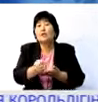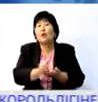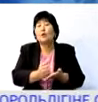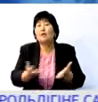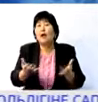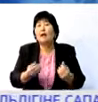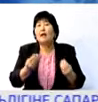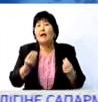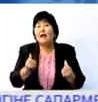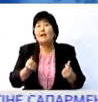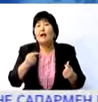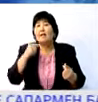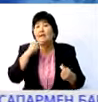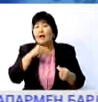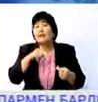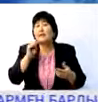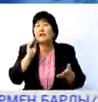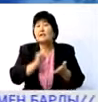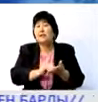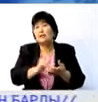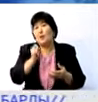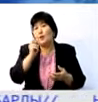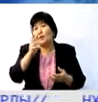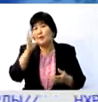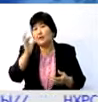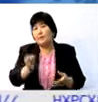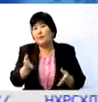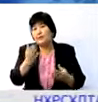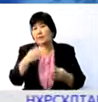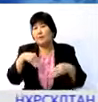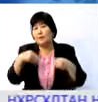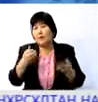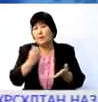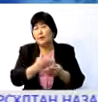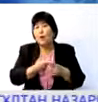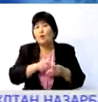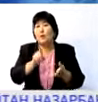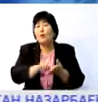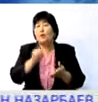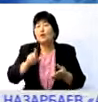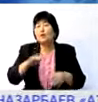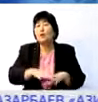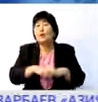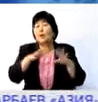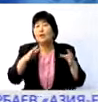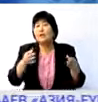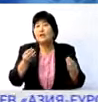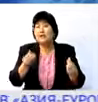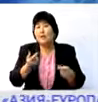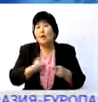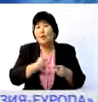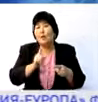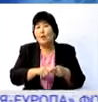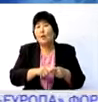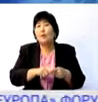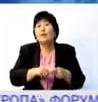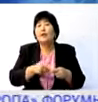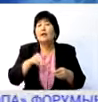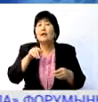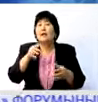алынған қаржы нарықтық ставка бойынша 12% беріліп отыр. Бұл зейнеткерлердің қорда жинаған ақшасы оларға кіріс алып келу